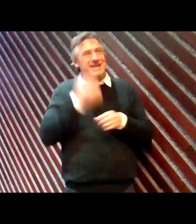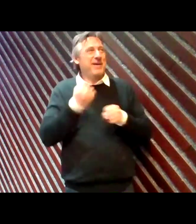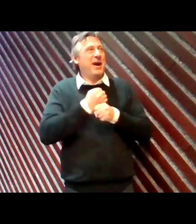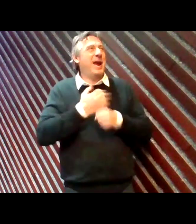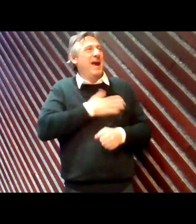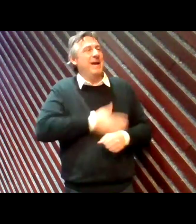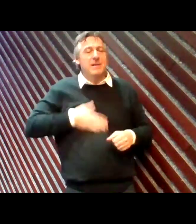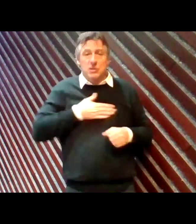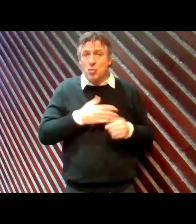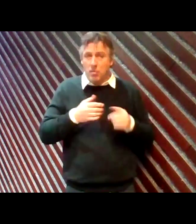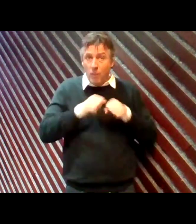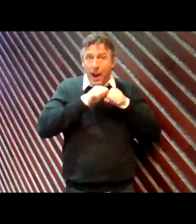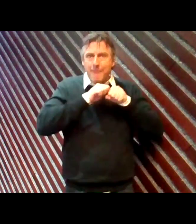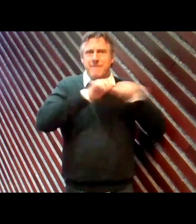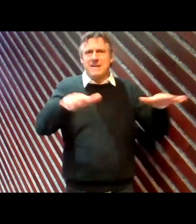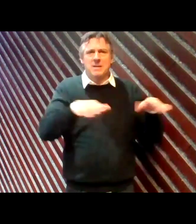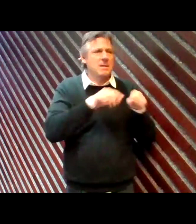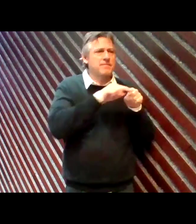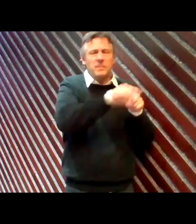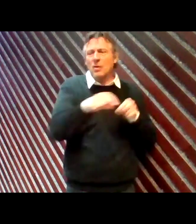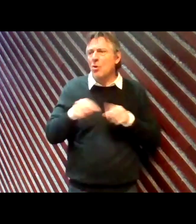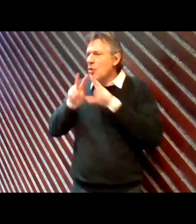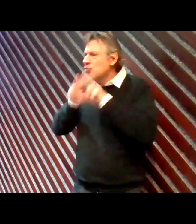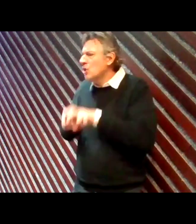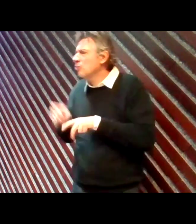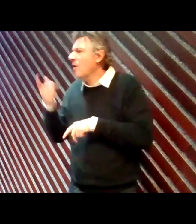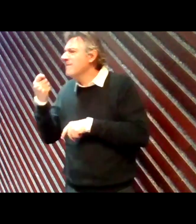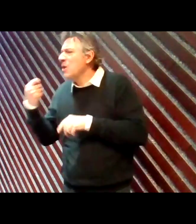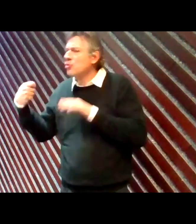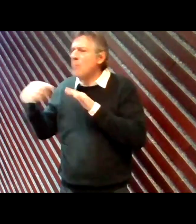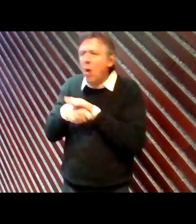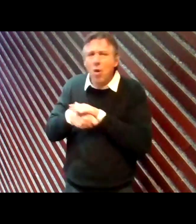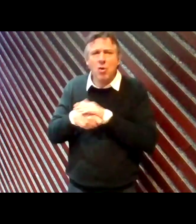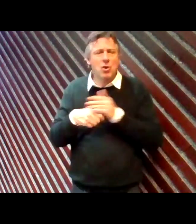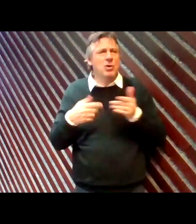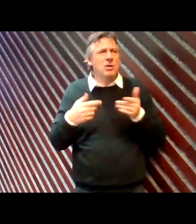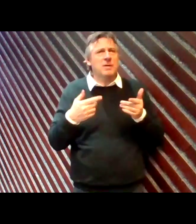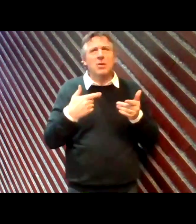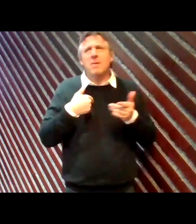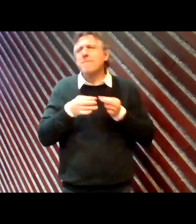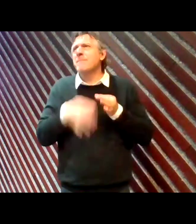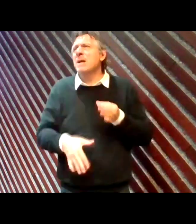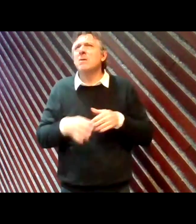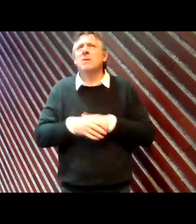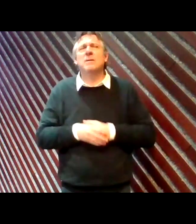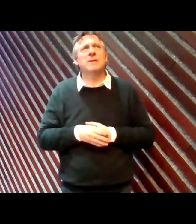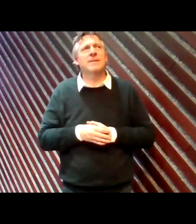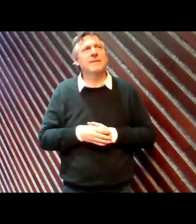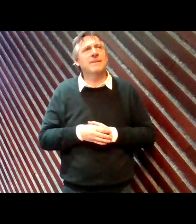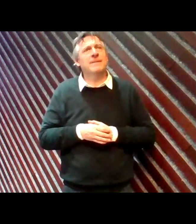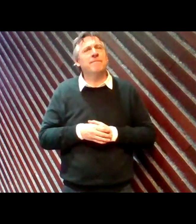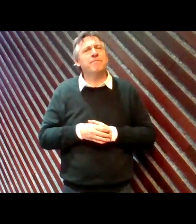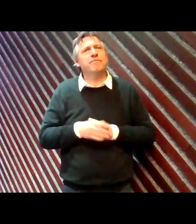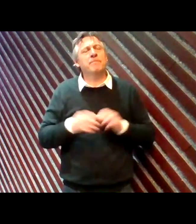derrière on peut aller chercher des financements on peut moi pour clôturer juste ce qui est très